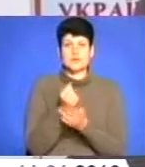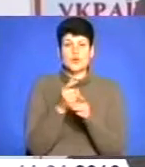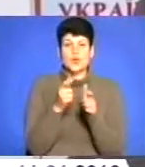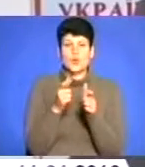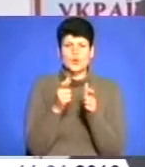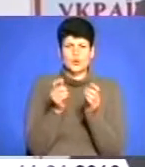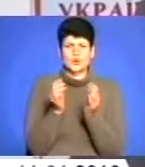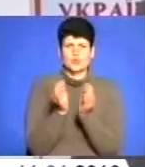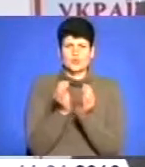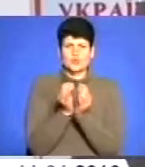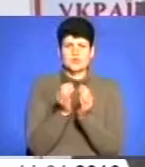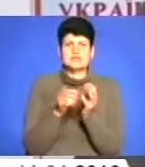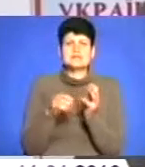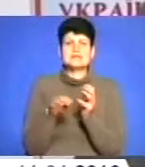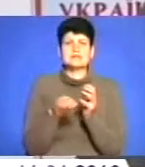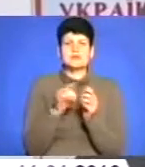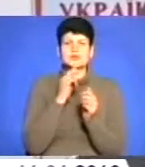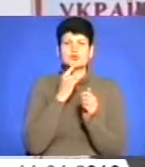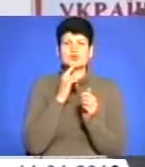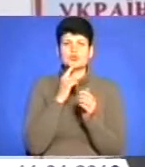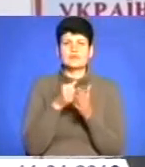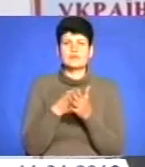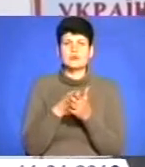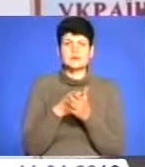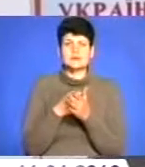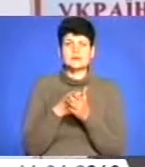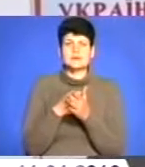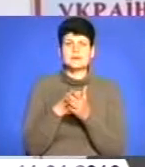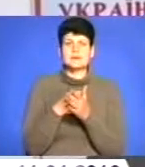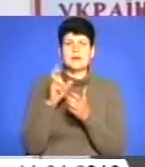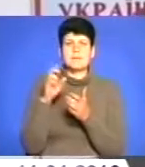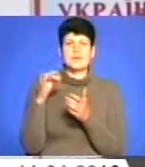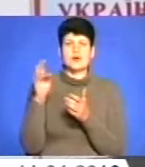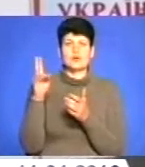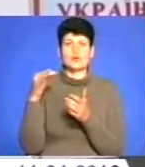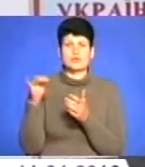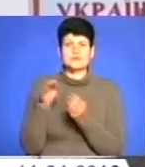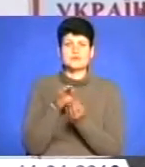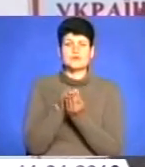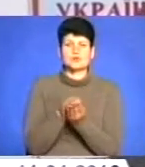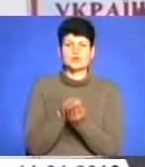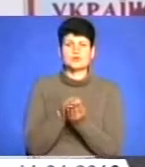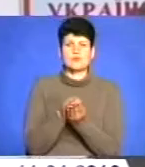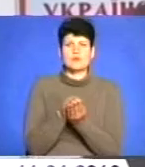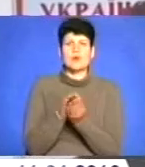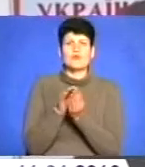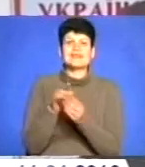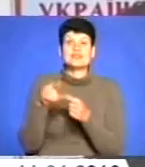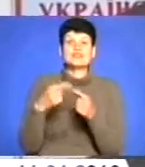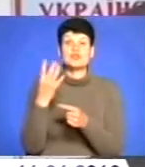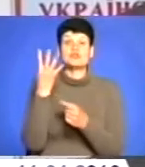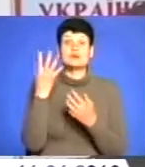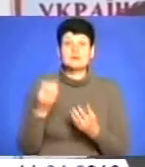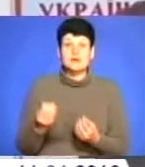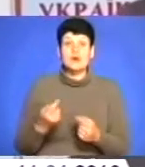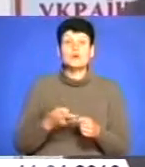кусочка землі. З трудом вдалося вибити десь на задвірках, на байковому цвинтарі, щоб похоронити через 4 дні. Оце